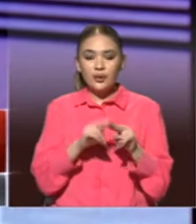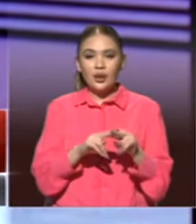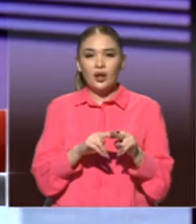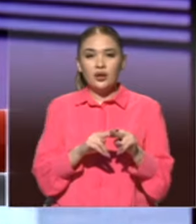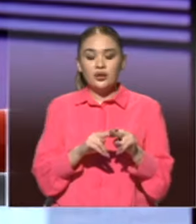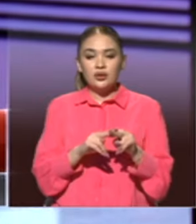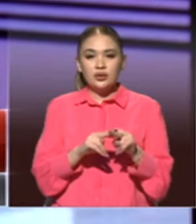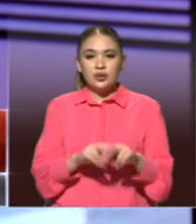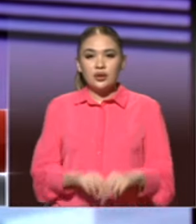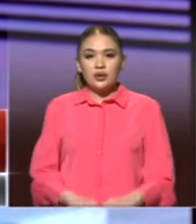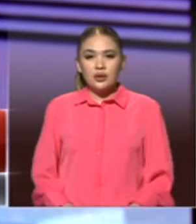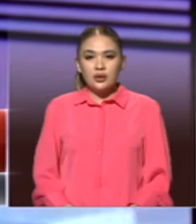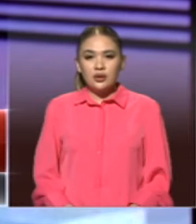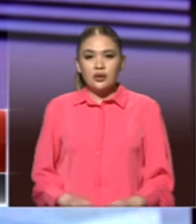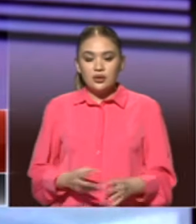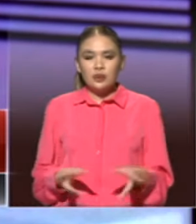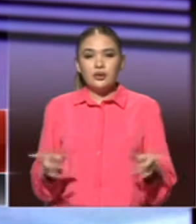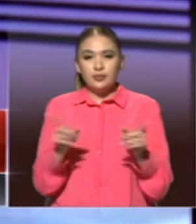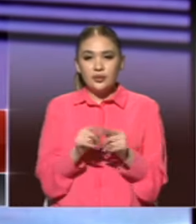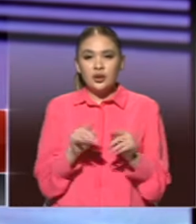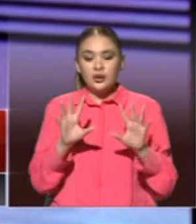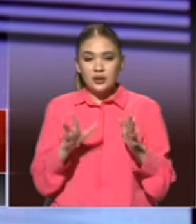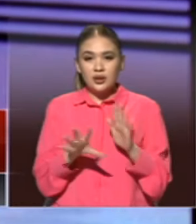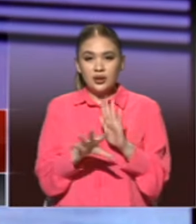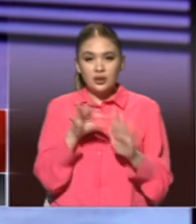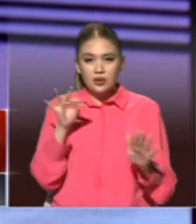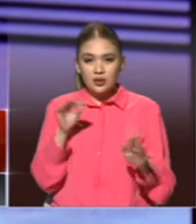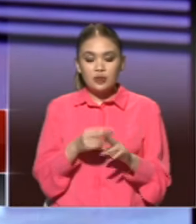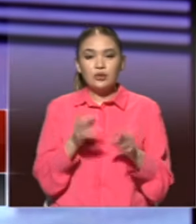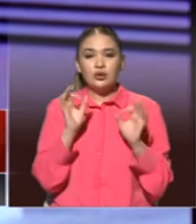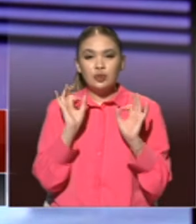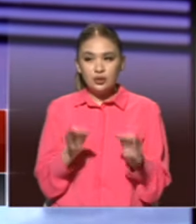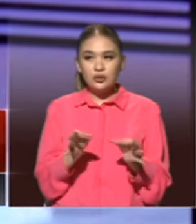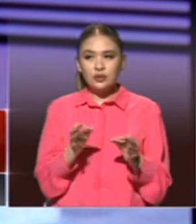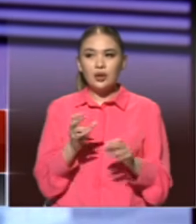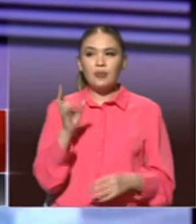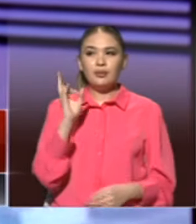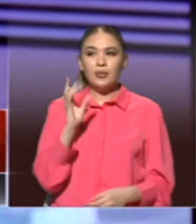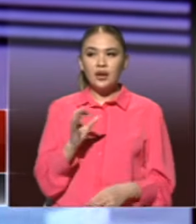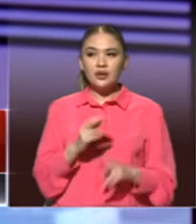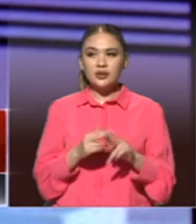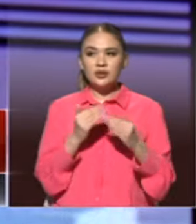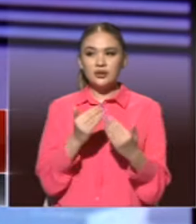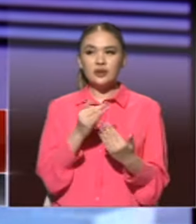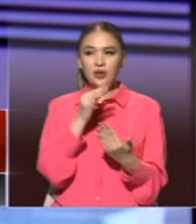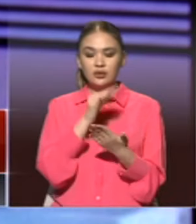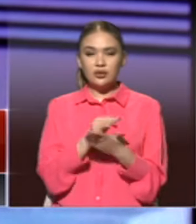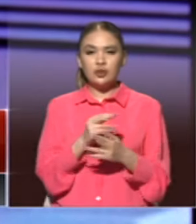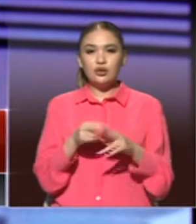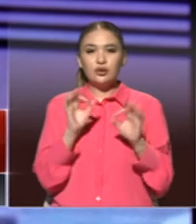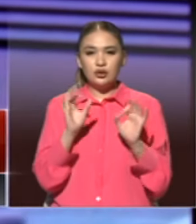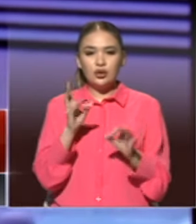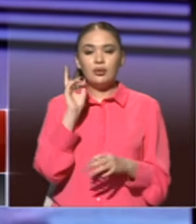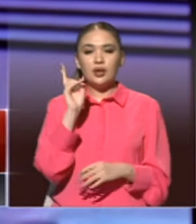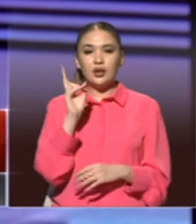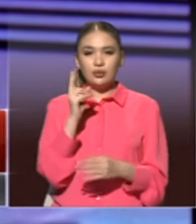отырып, жаңа бірге таңдаса мамандықты, сонда дұрыс болады. Бірақ жаңа сіз айттыңыз дұрыс, кім ұтылады